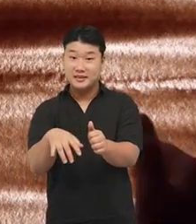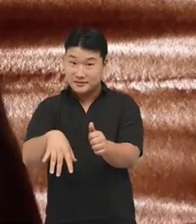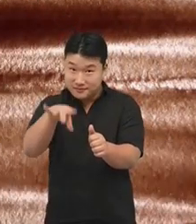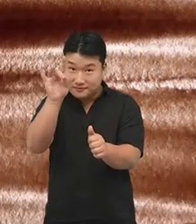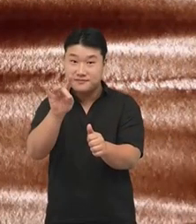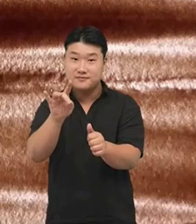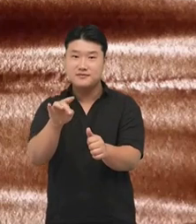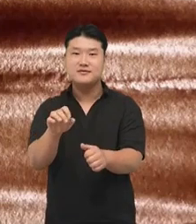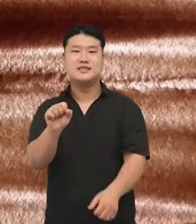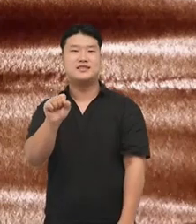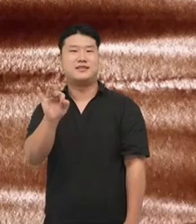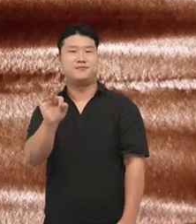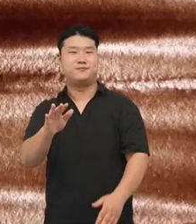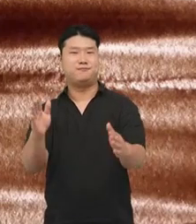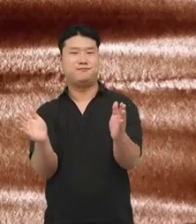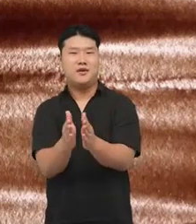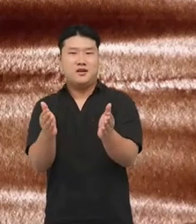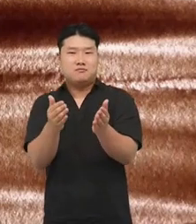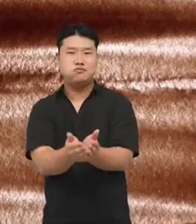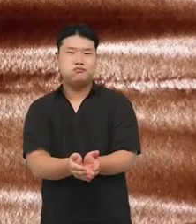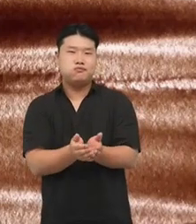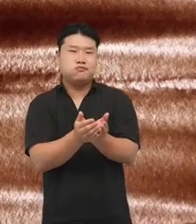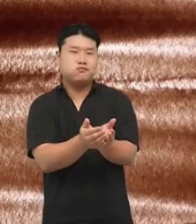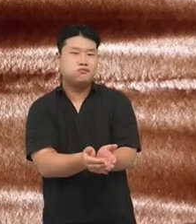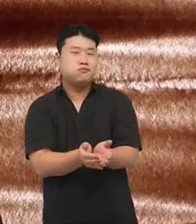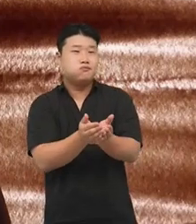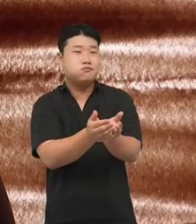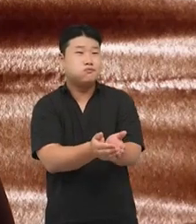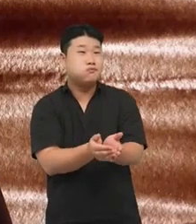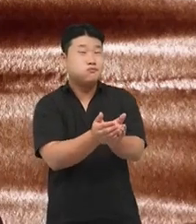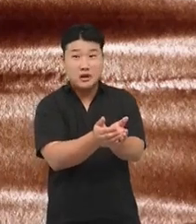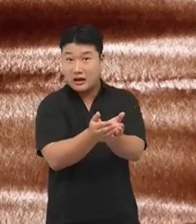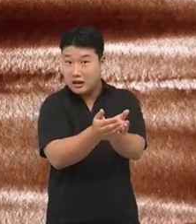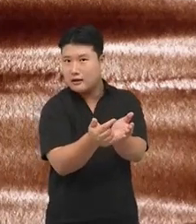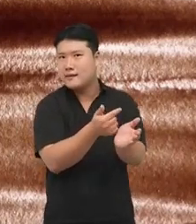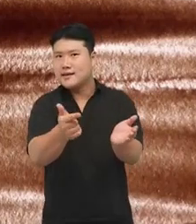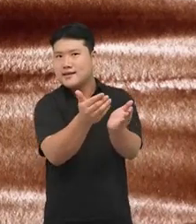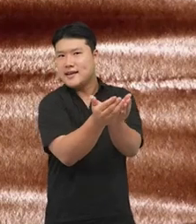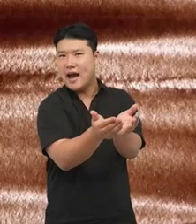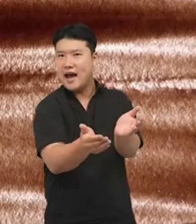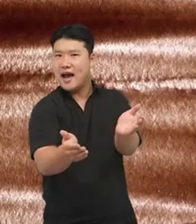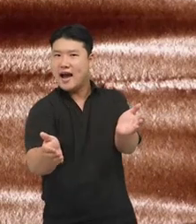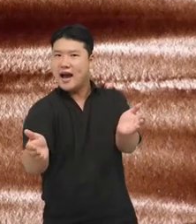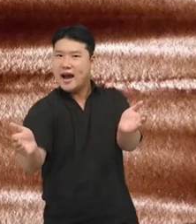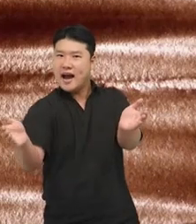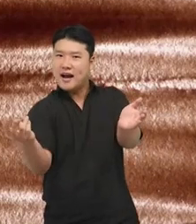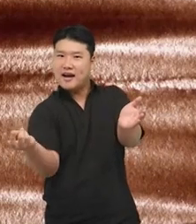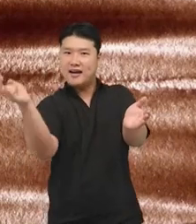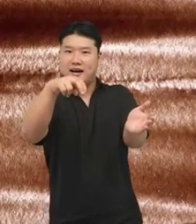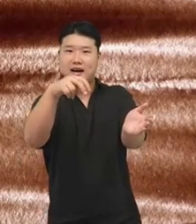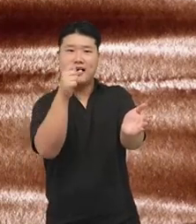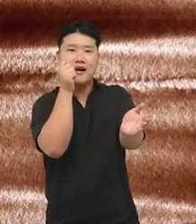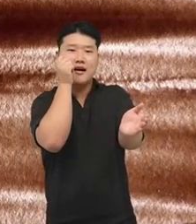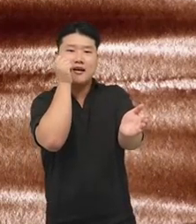미국 샌프란시스코에서 조선으로 가려면 커다란 배를 타고 좋기 2달은 가야 한다고 하니 그 거리가 얼마나